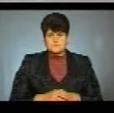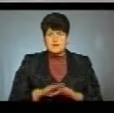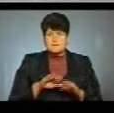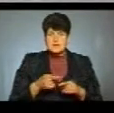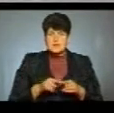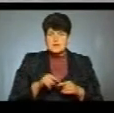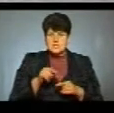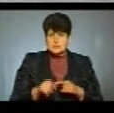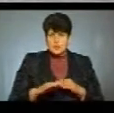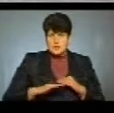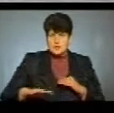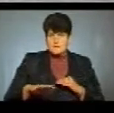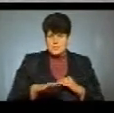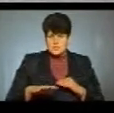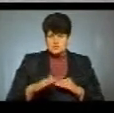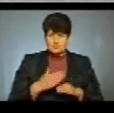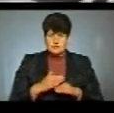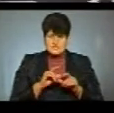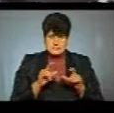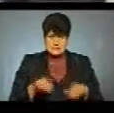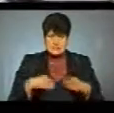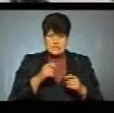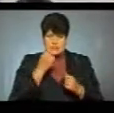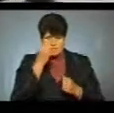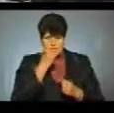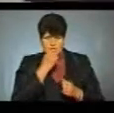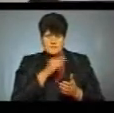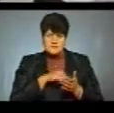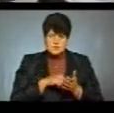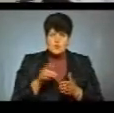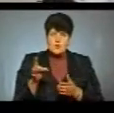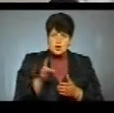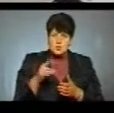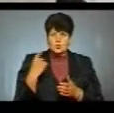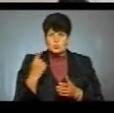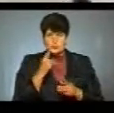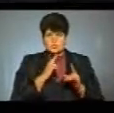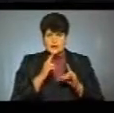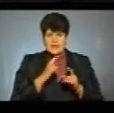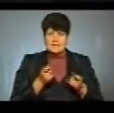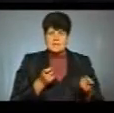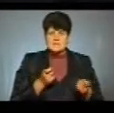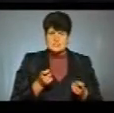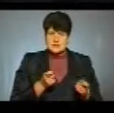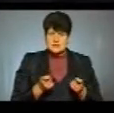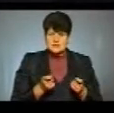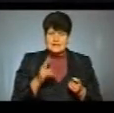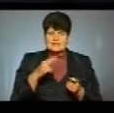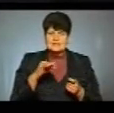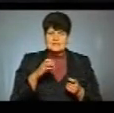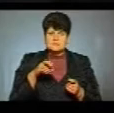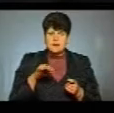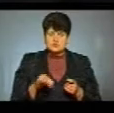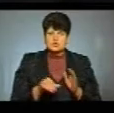Після цього на плацу частини рятувальникам вручили подяки від міської, районної та обласної рад і адміністрацій. Диспетчерка